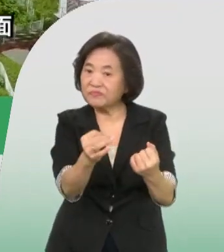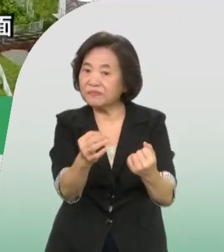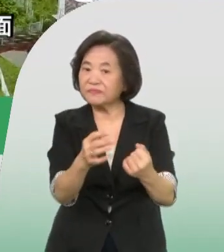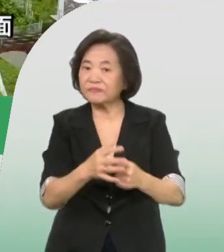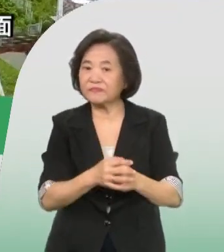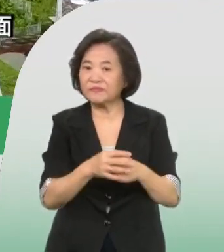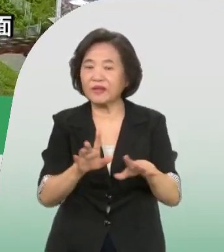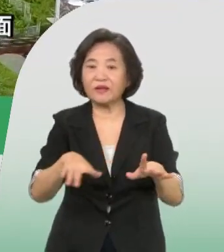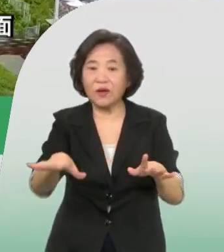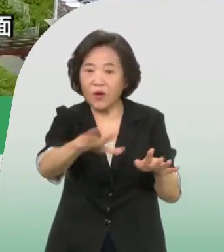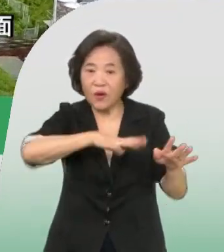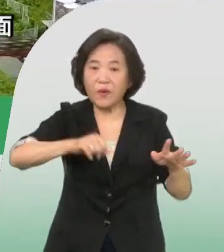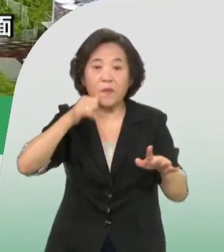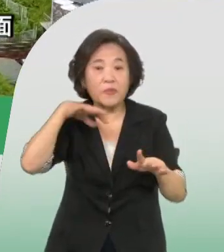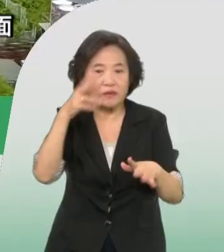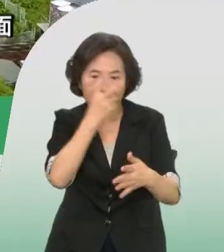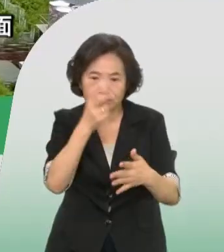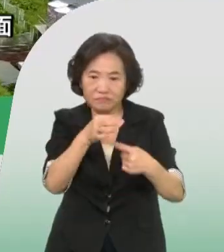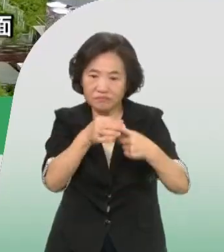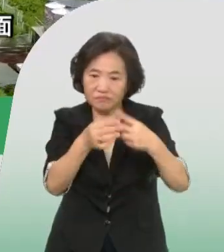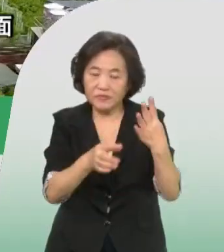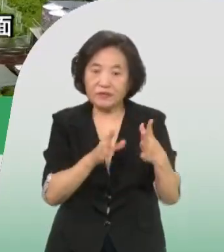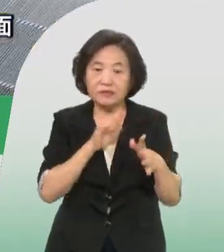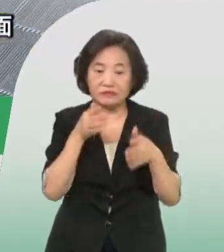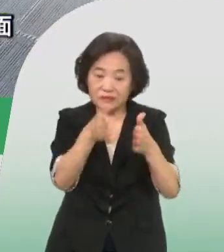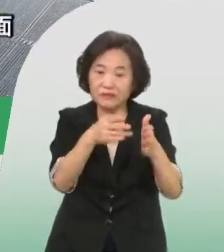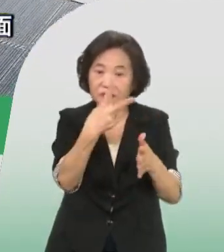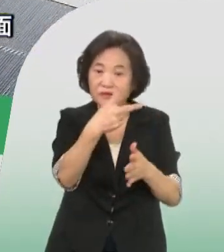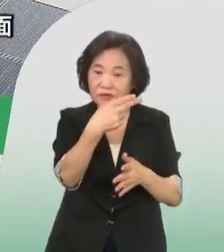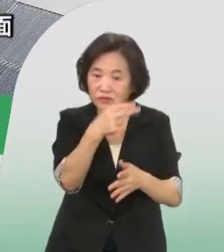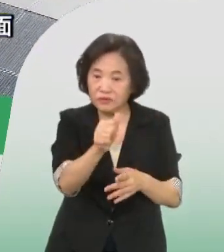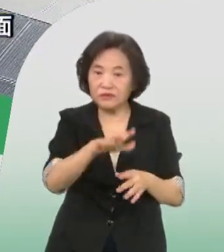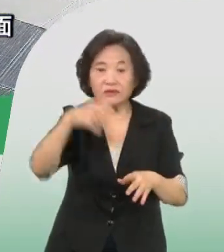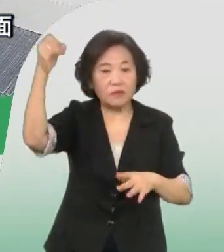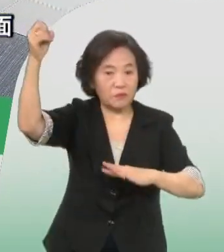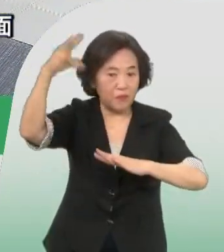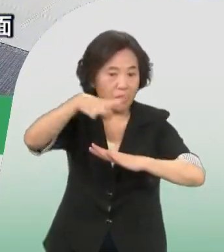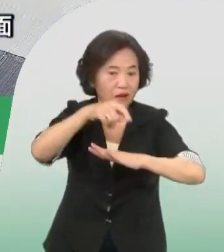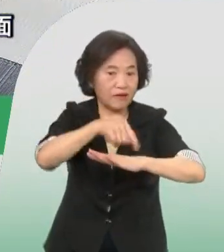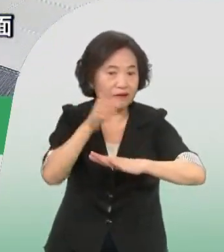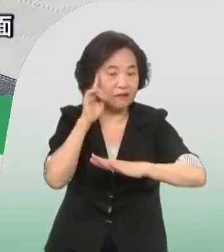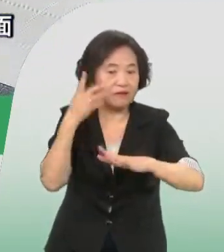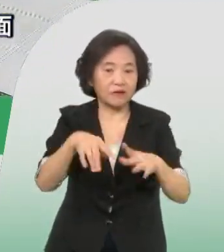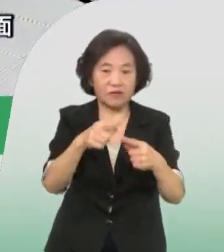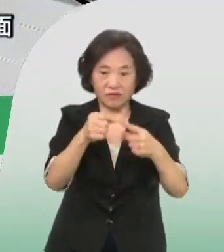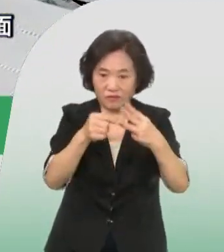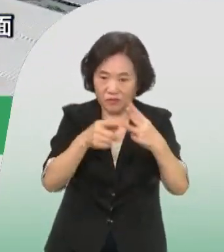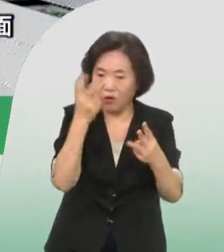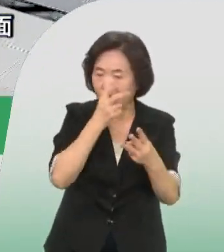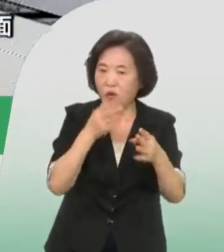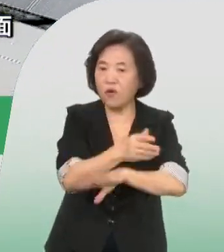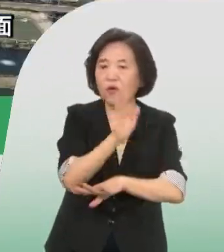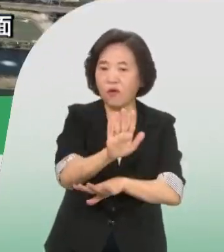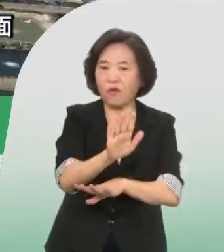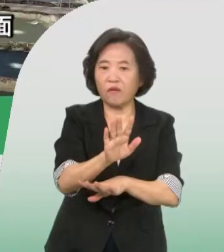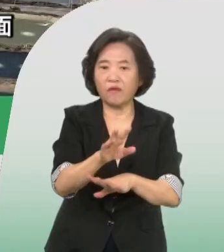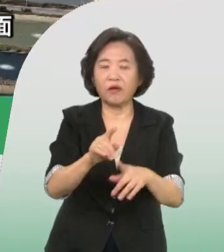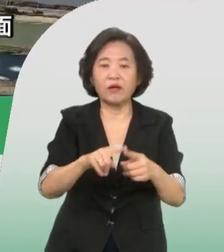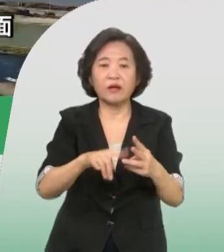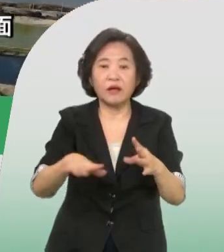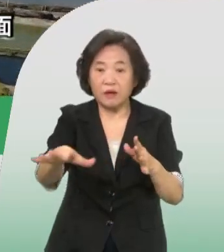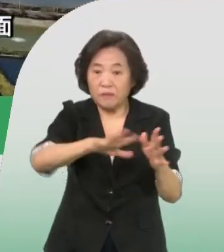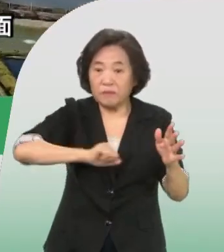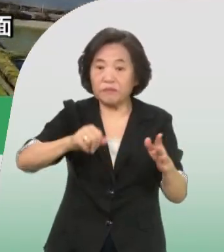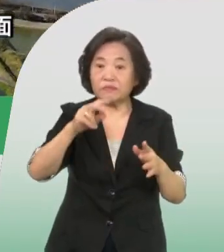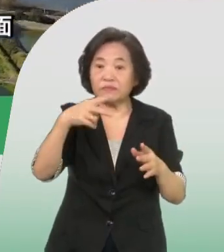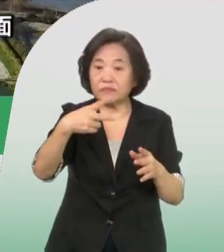美工在满苗栗建界审查基础当中，刚才针对两公顷内界工程案，有三阶段审查机制，面积超过两